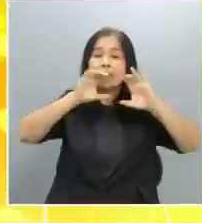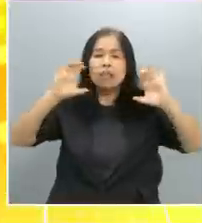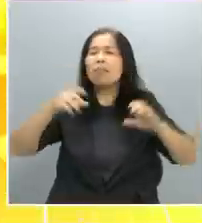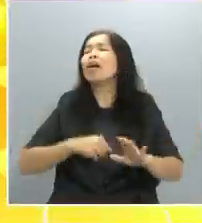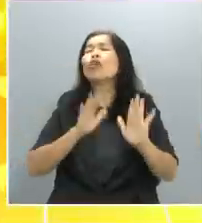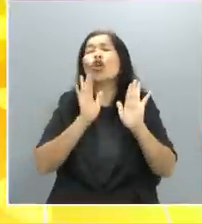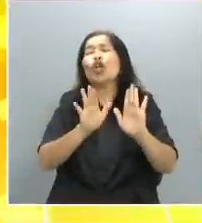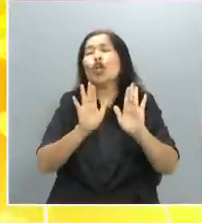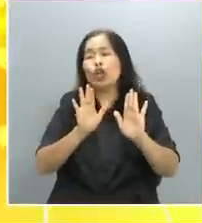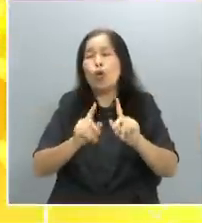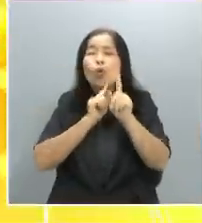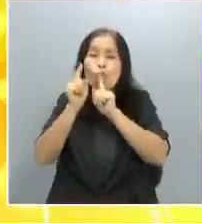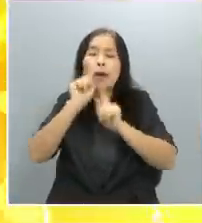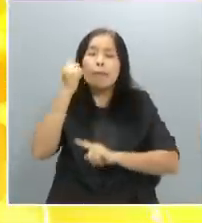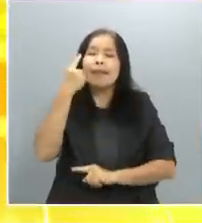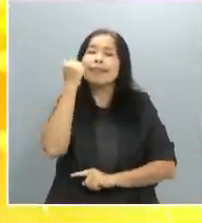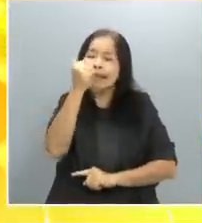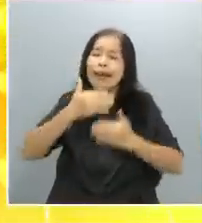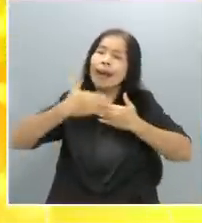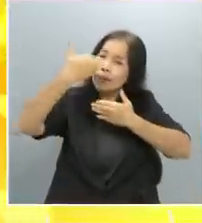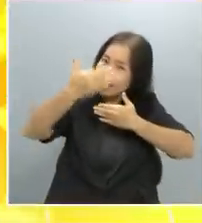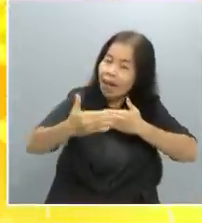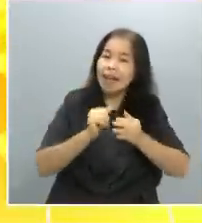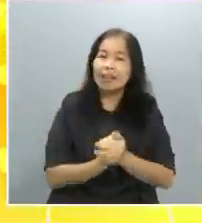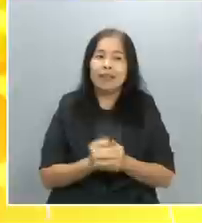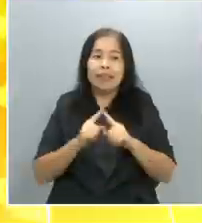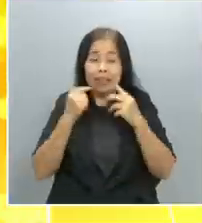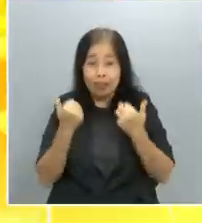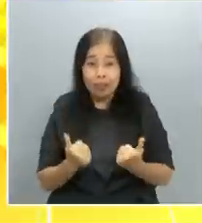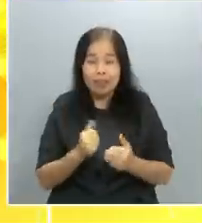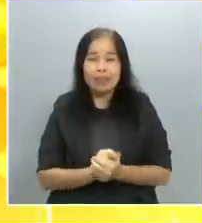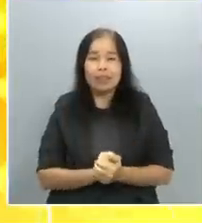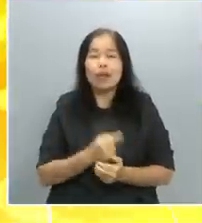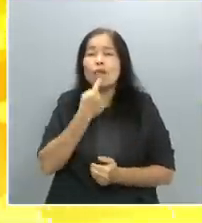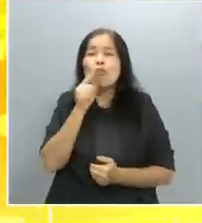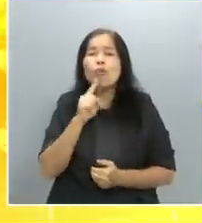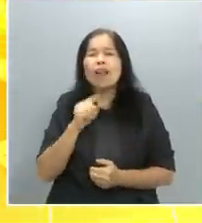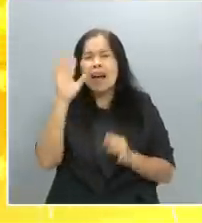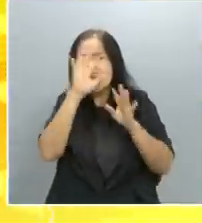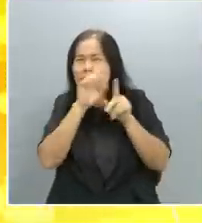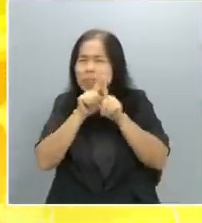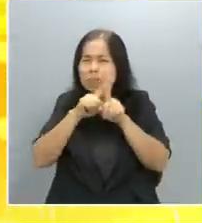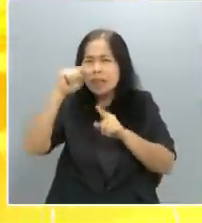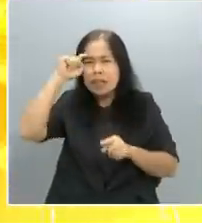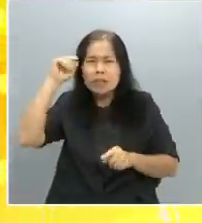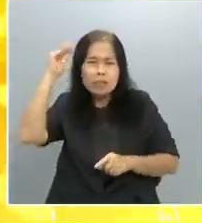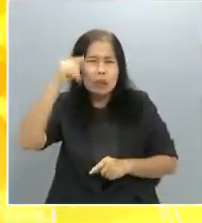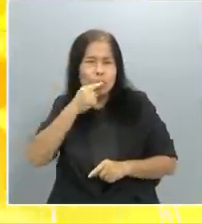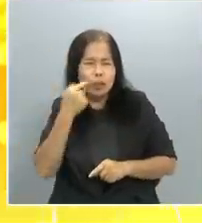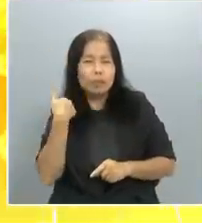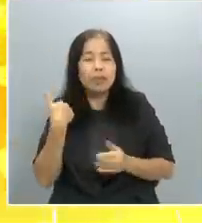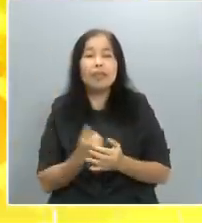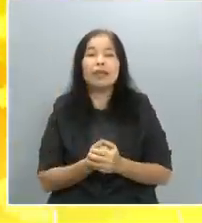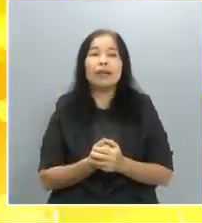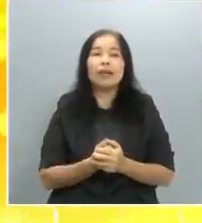ากันหลังจากได้นายกเพื่อไทยแล้วแต่คุณภูมิธรรมเมื่อวานนี้บอกคล้ายๆคุณเศรษฐาตอนที่มาคุยในกบก